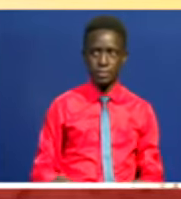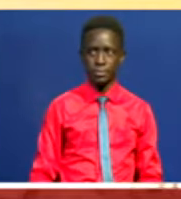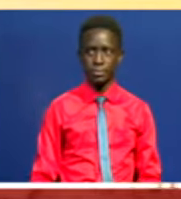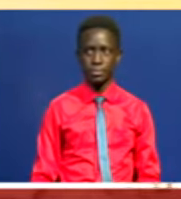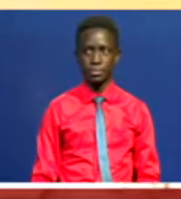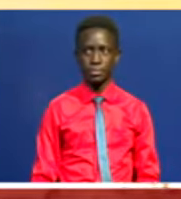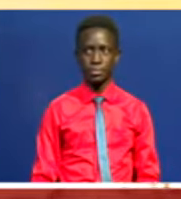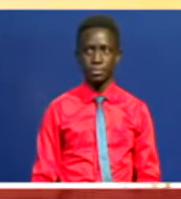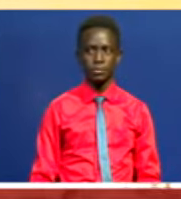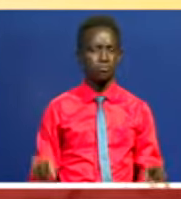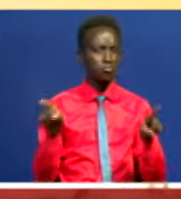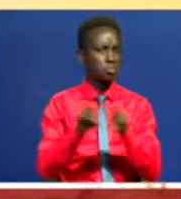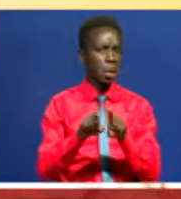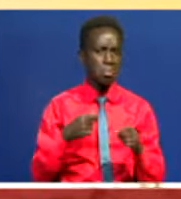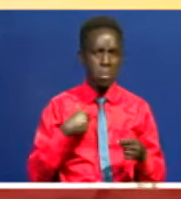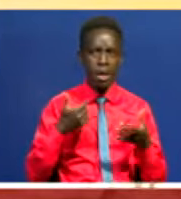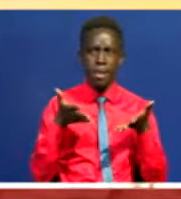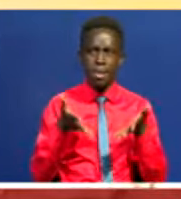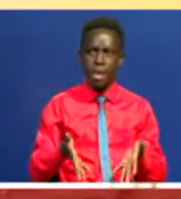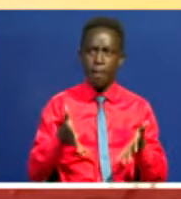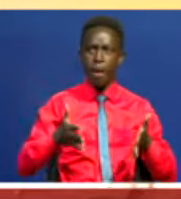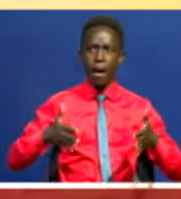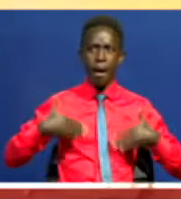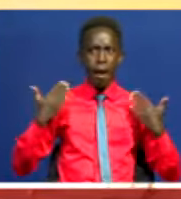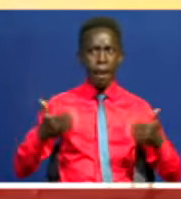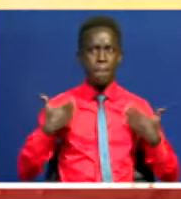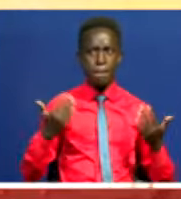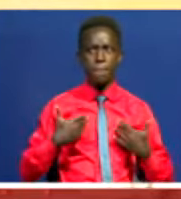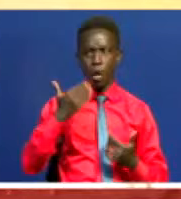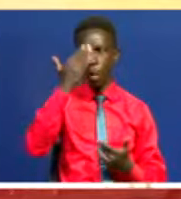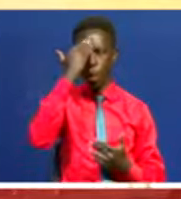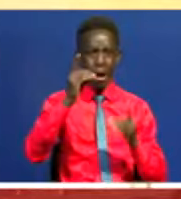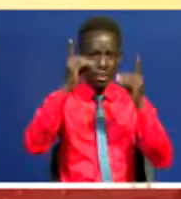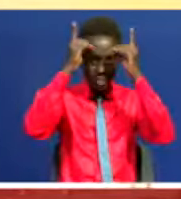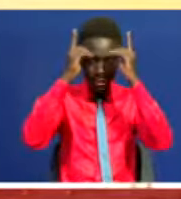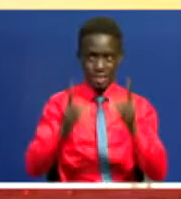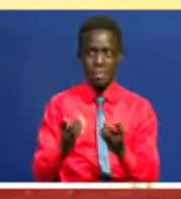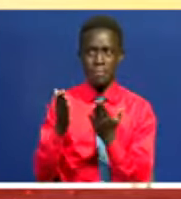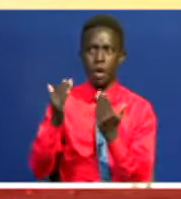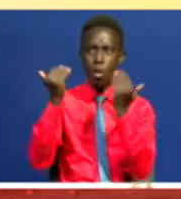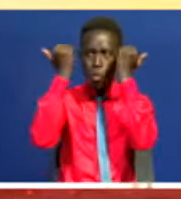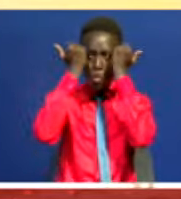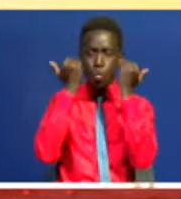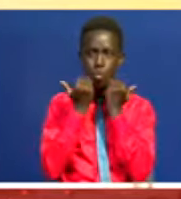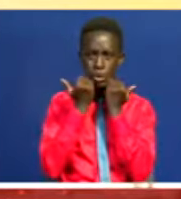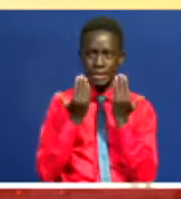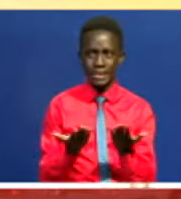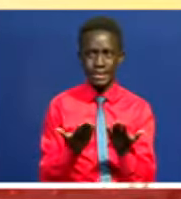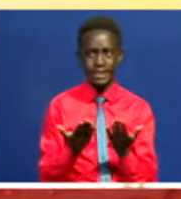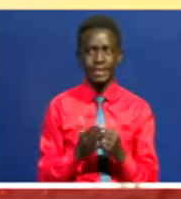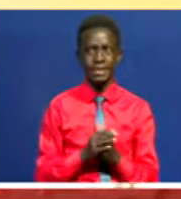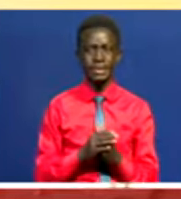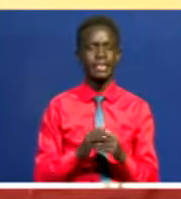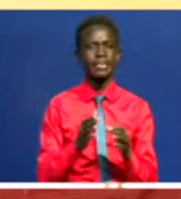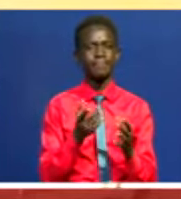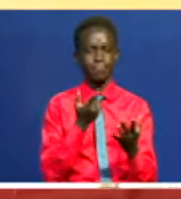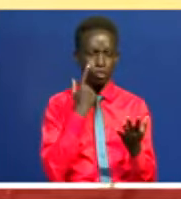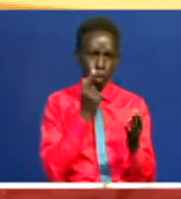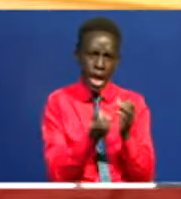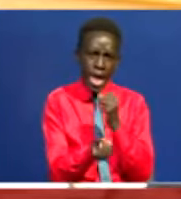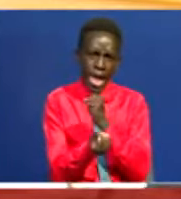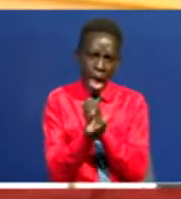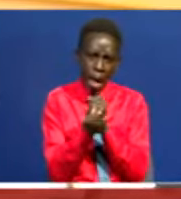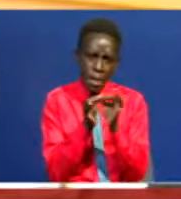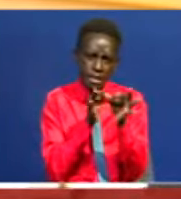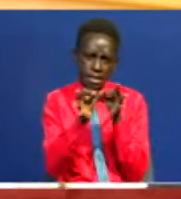very happy with the decision of the court, the interpretation of the Kenya Defense Forces Act, the fact that